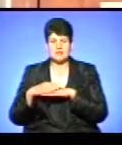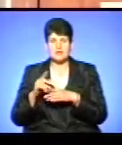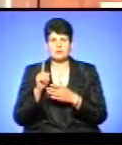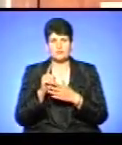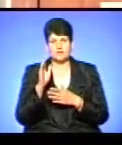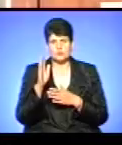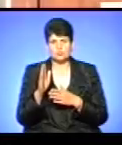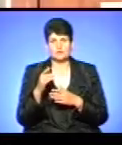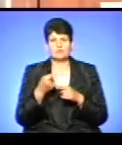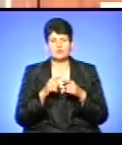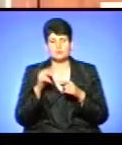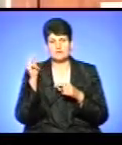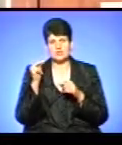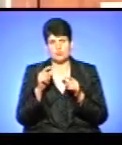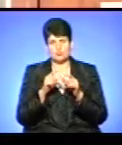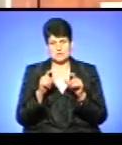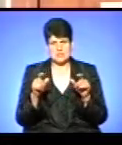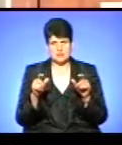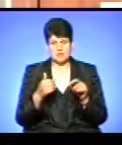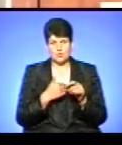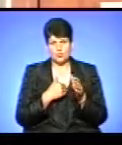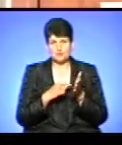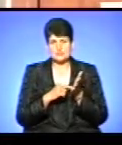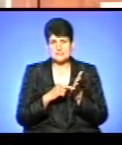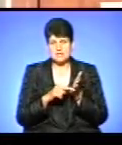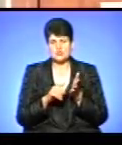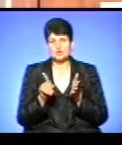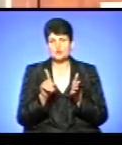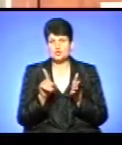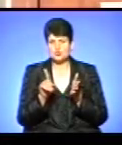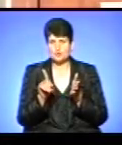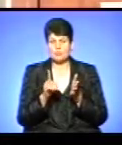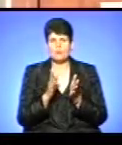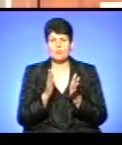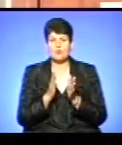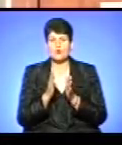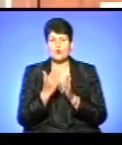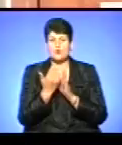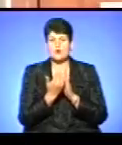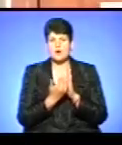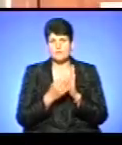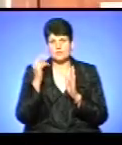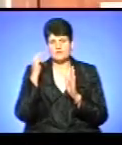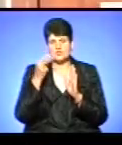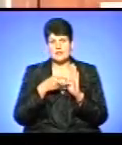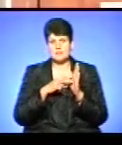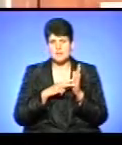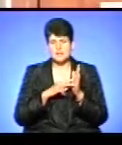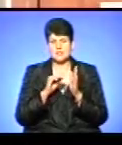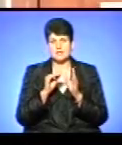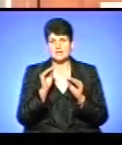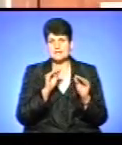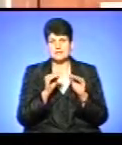повинна бути в даному навчальному закладі. Хочу зазначити, що програму, навчальний план, який складався для